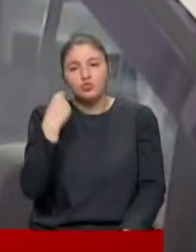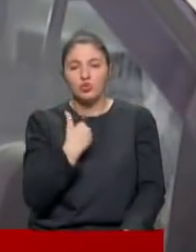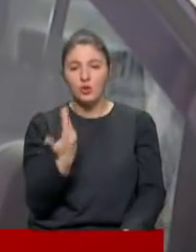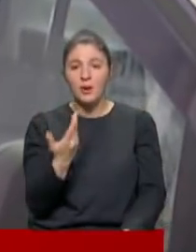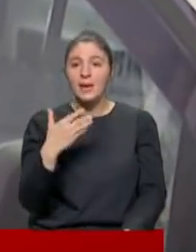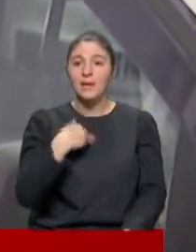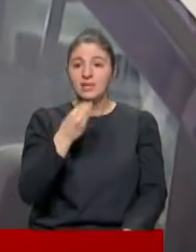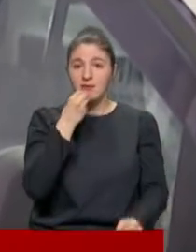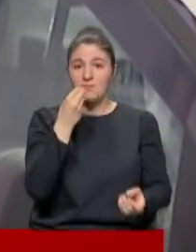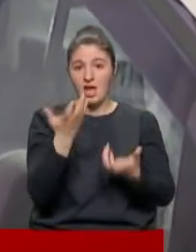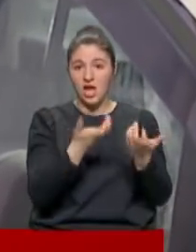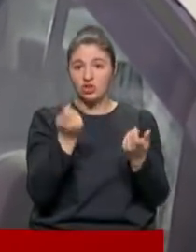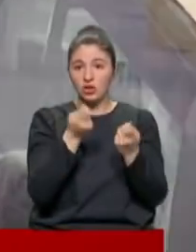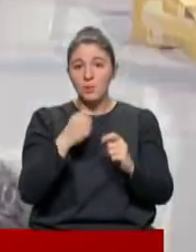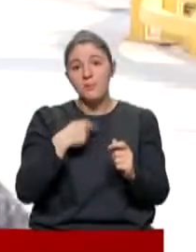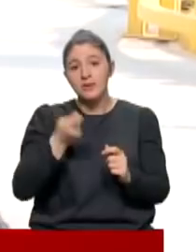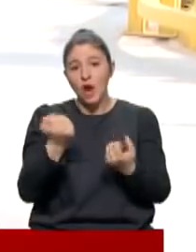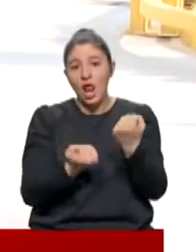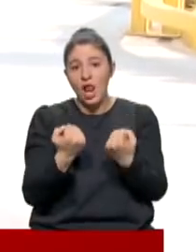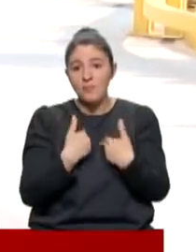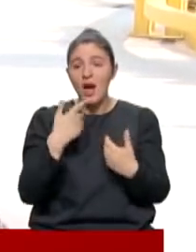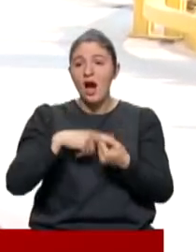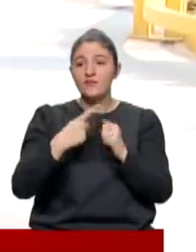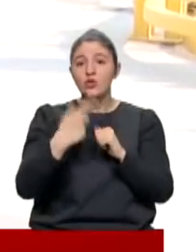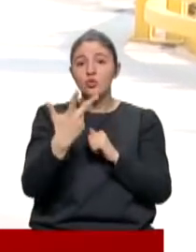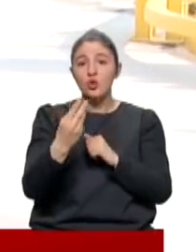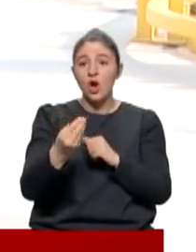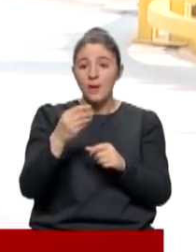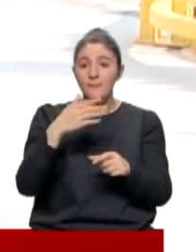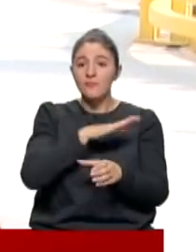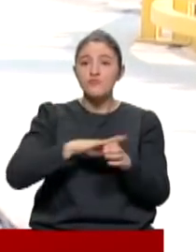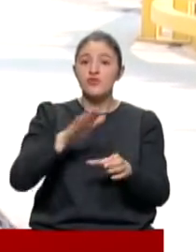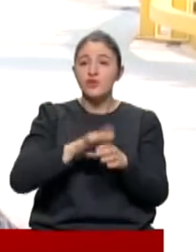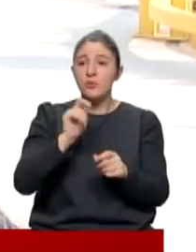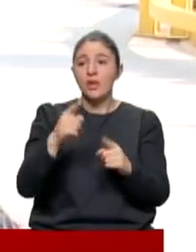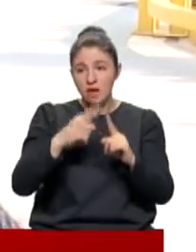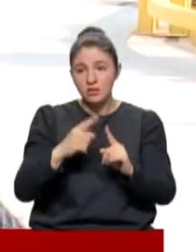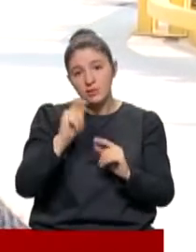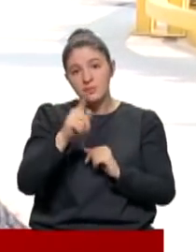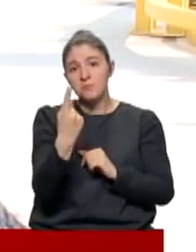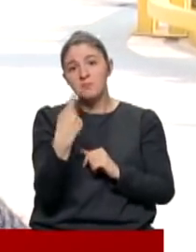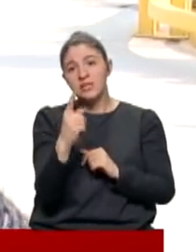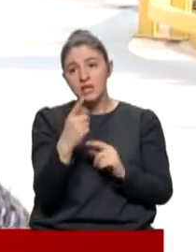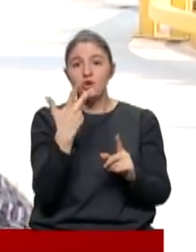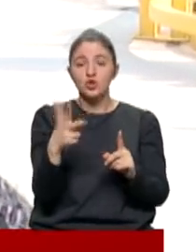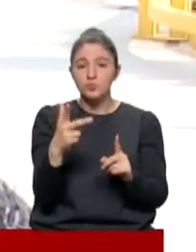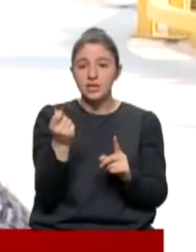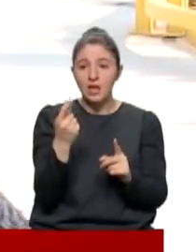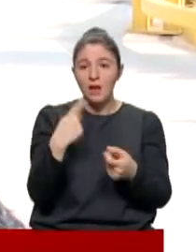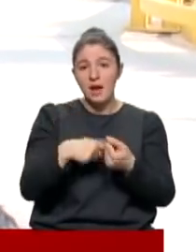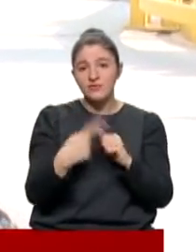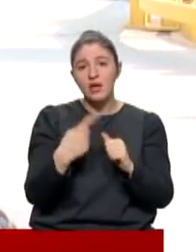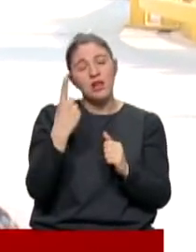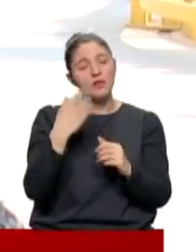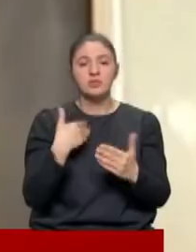Ben yemek işi yapıyorum. Mecbur arabayı kullanacağım. Haftada 3 depo benzin yakıyorum. Bu da hesabına yapın. 1000 liradan 3000 lira haftada.